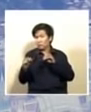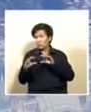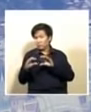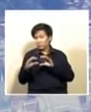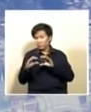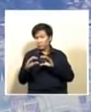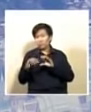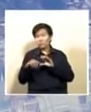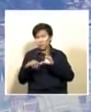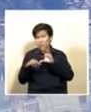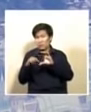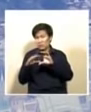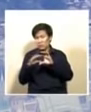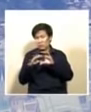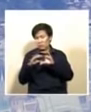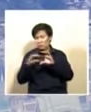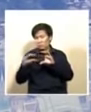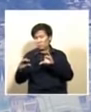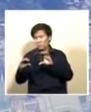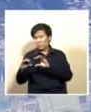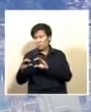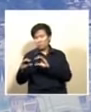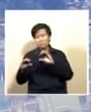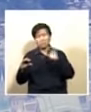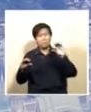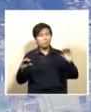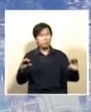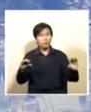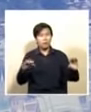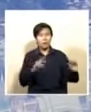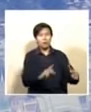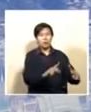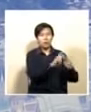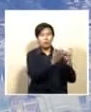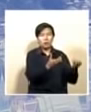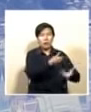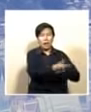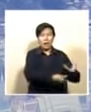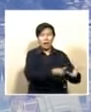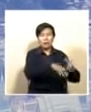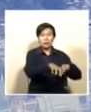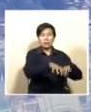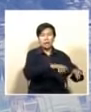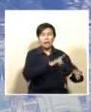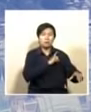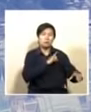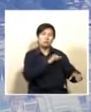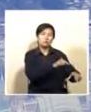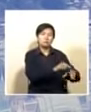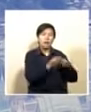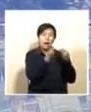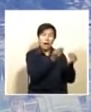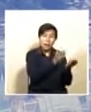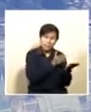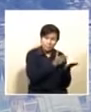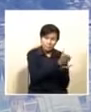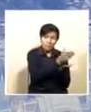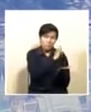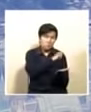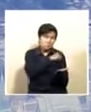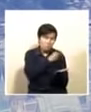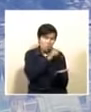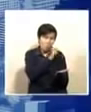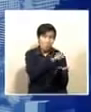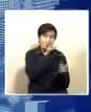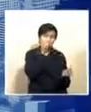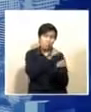ติไป 50% สิ่งที่เกิดขึ้นก็คือใน 50% ที่เป็นของโรงงานทำธุร